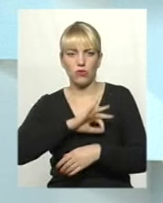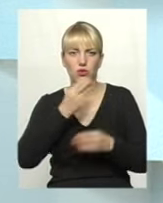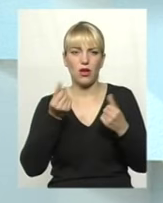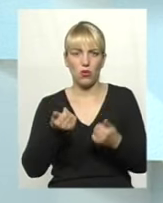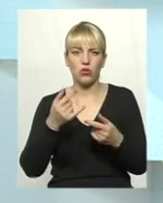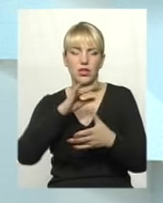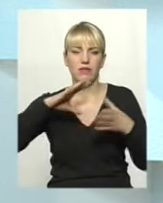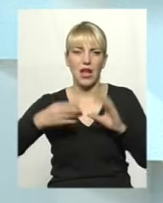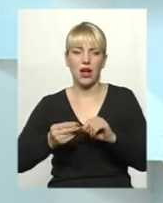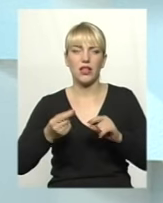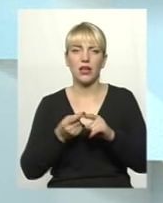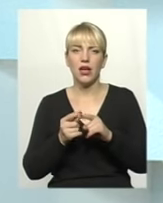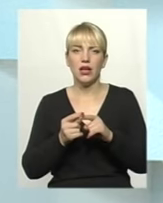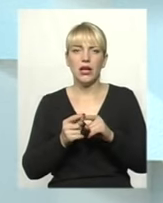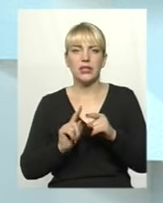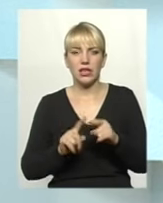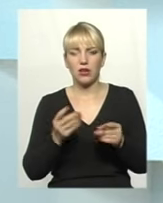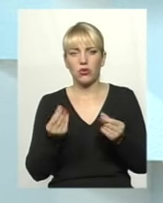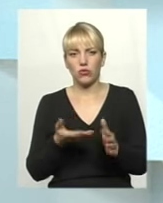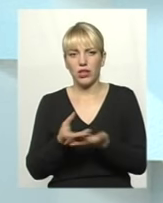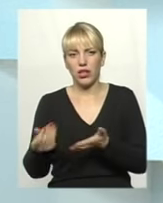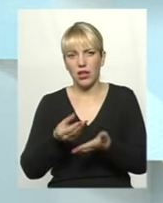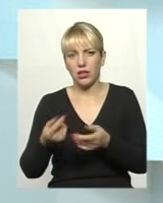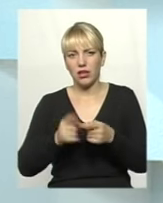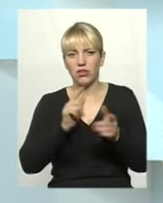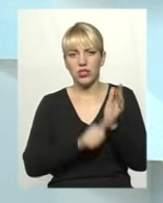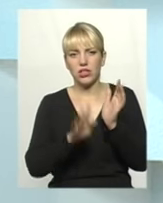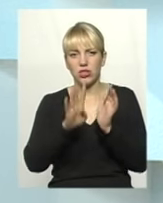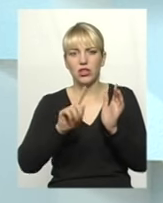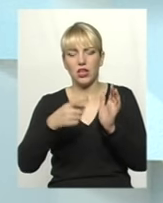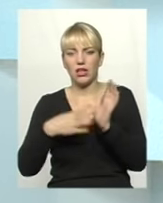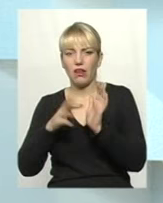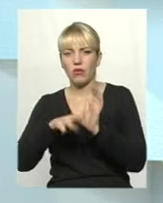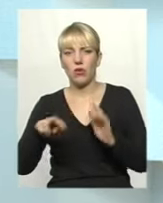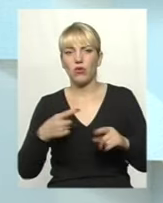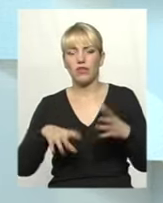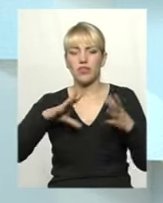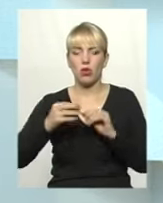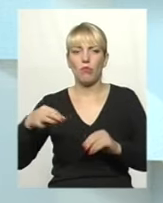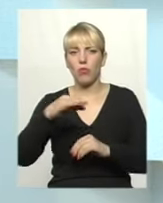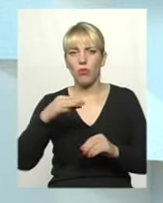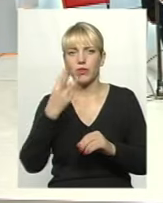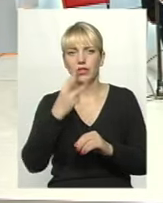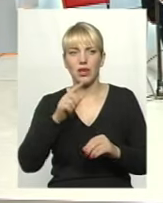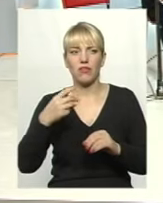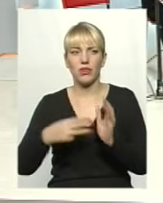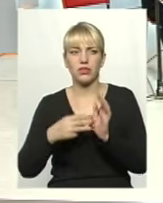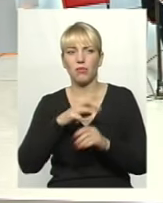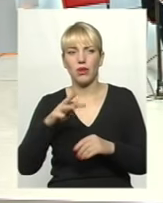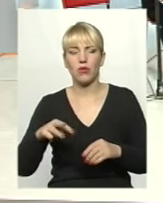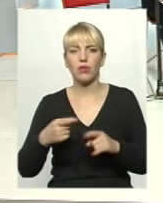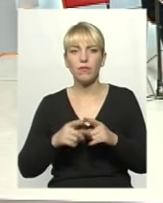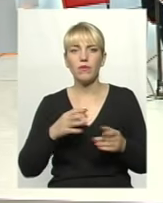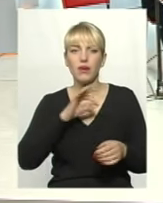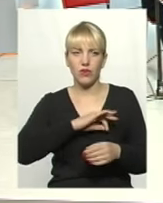І загальний обсяг касових видатків 64,9 мільйонів, в цілому по області 38,5% використання таких